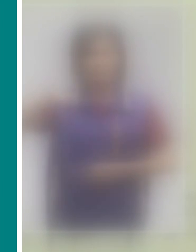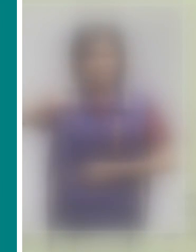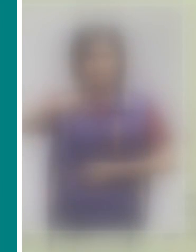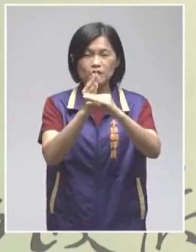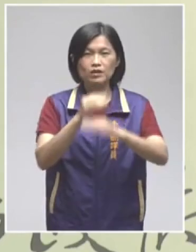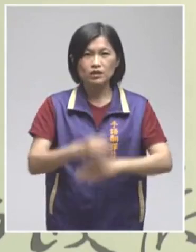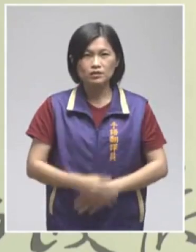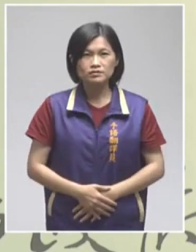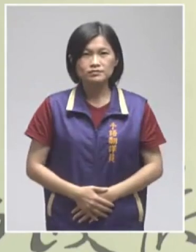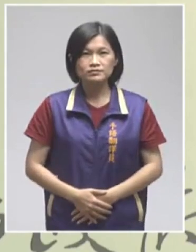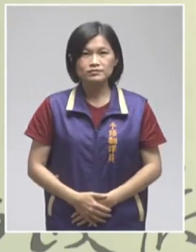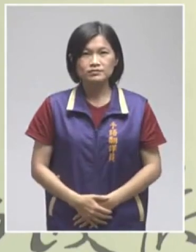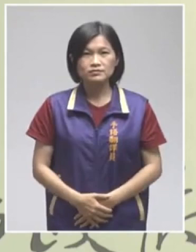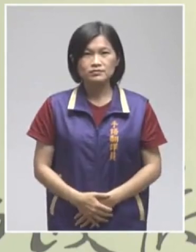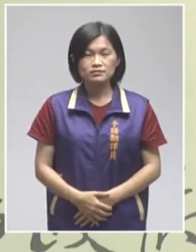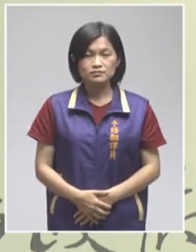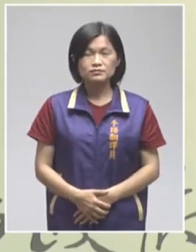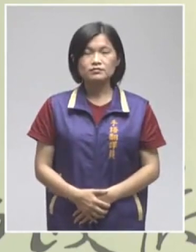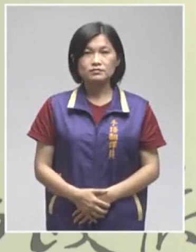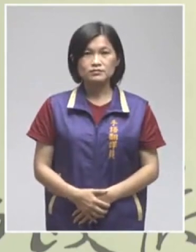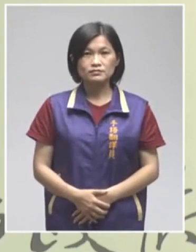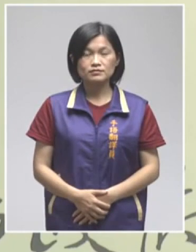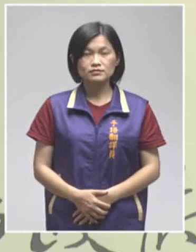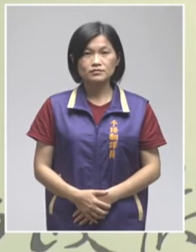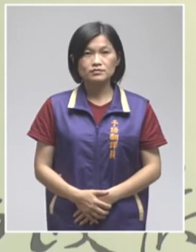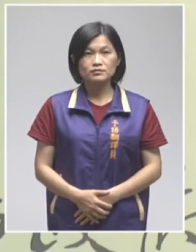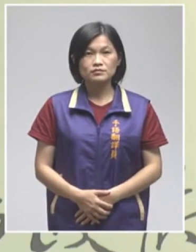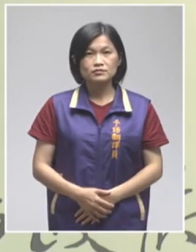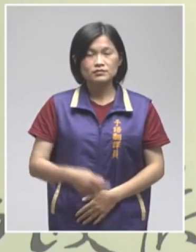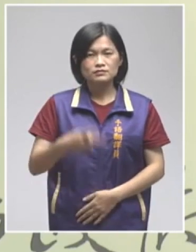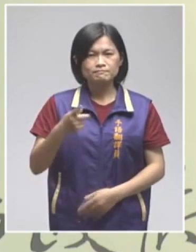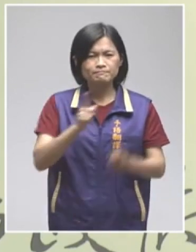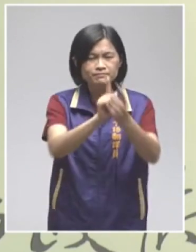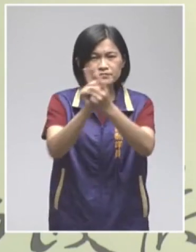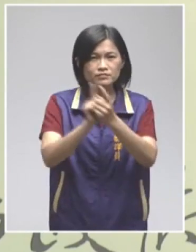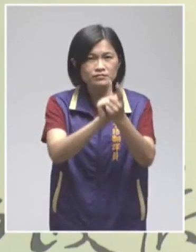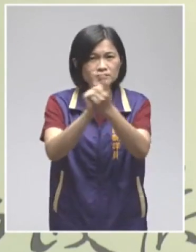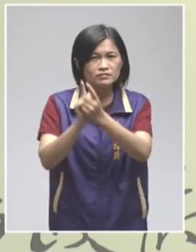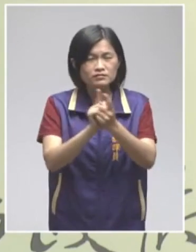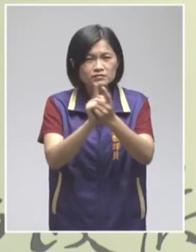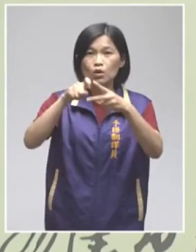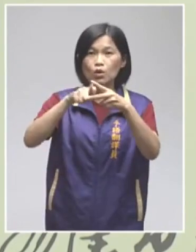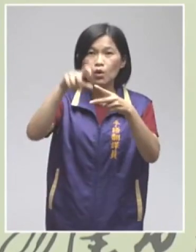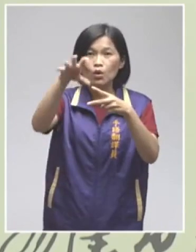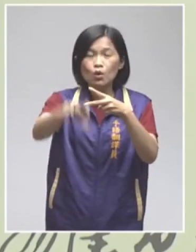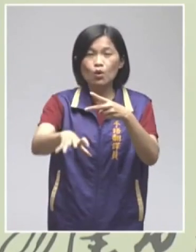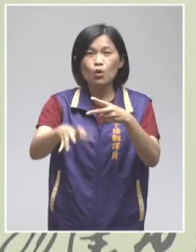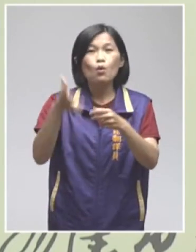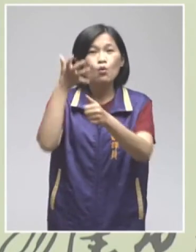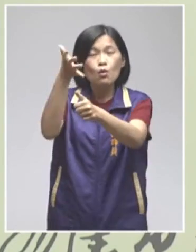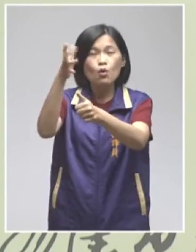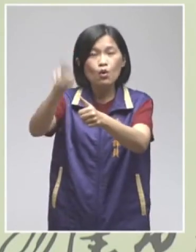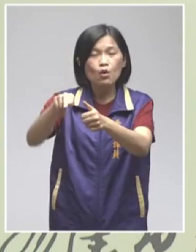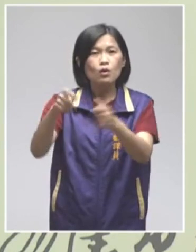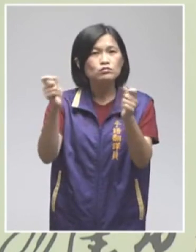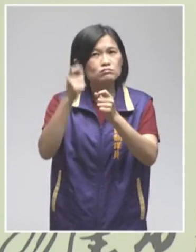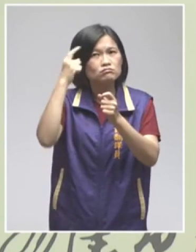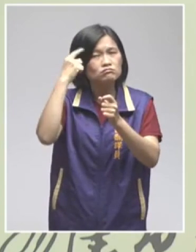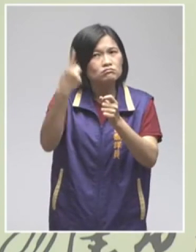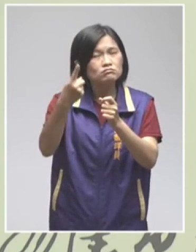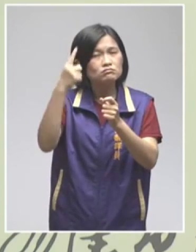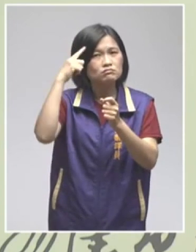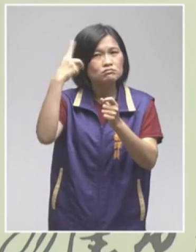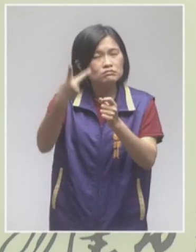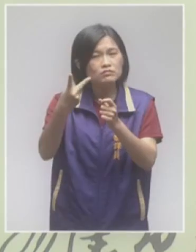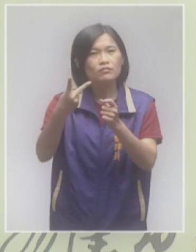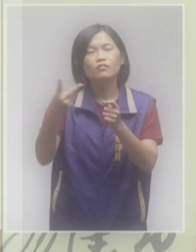还是以职场以及餐饮娱乐场所为主。市府除了呼吁民众要戴好口罩之外，因应目前确诊人数每天都破千，